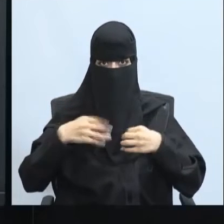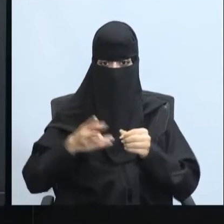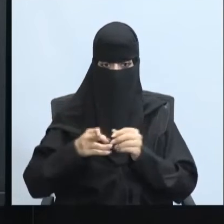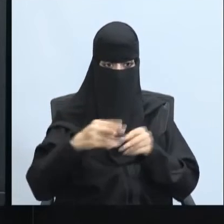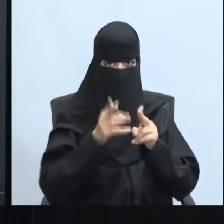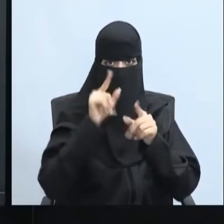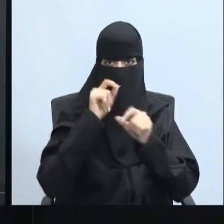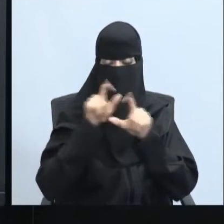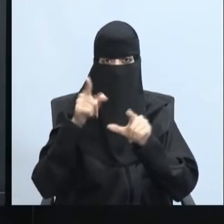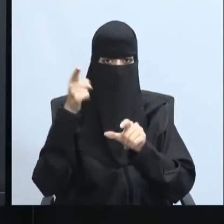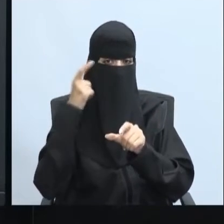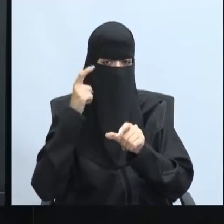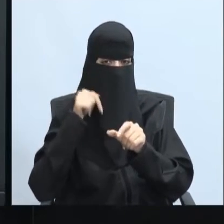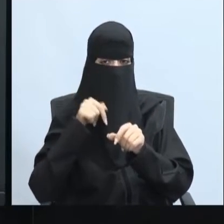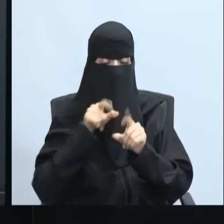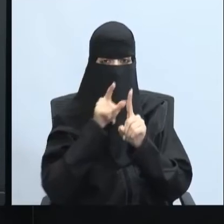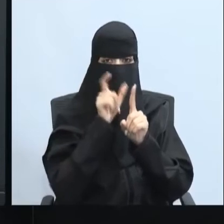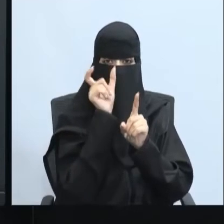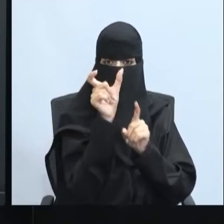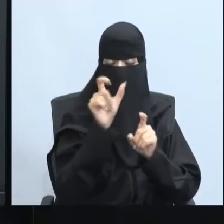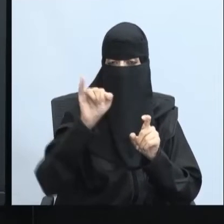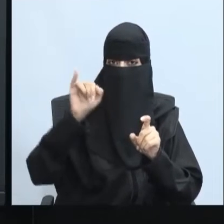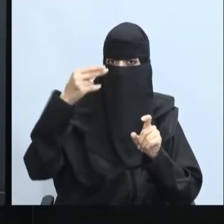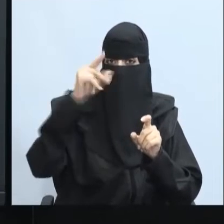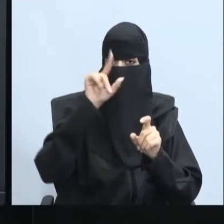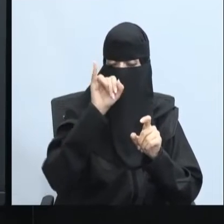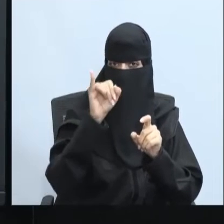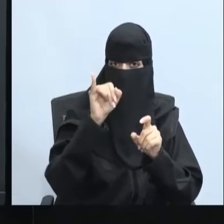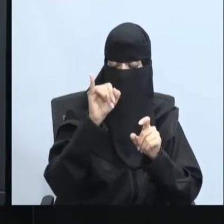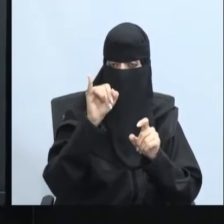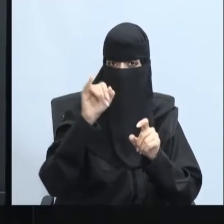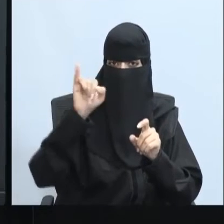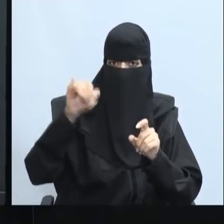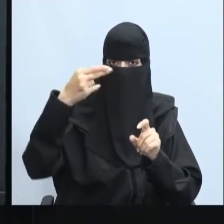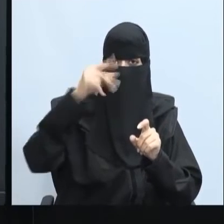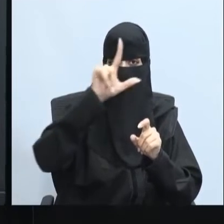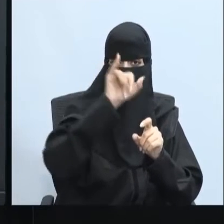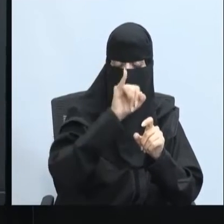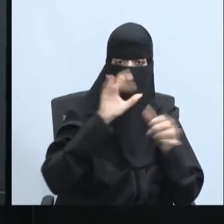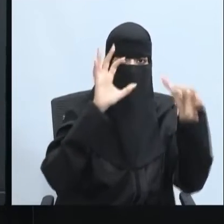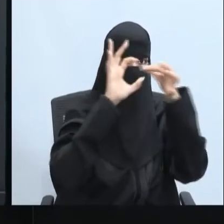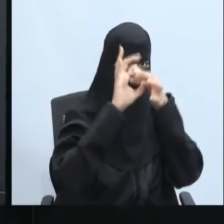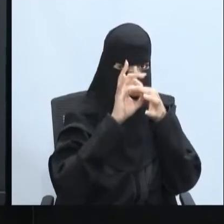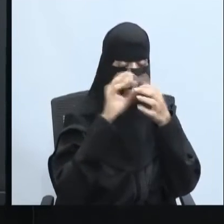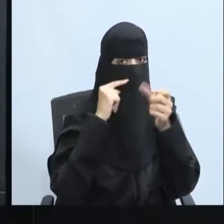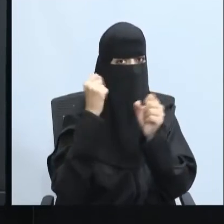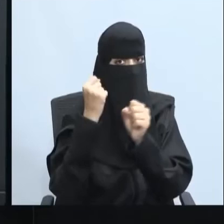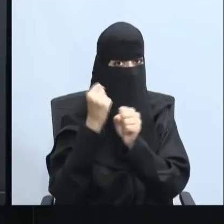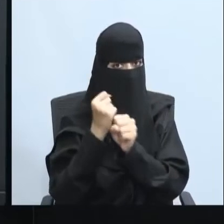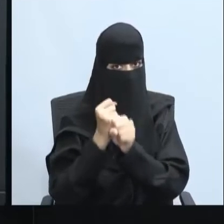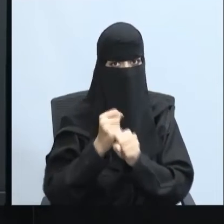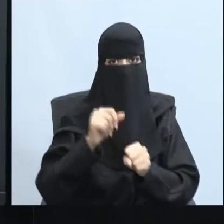كلمه معلم فالمعلم مرتبطه بالمهمه وليست بالادوار اذا معلم